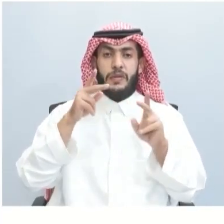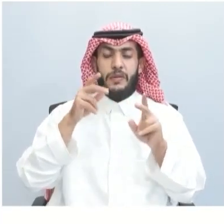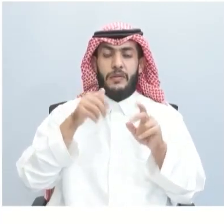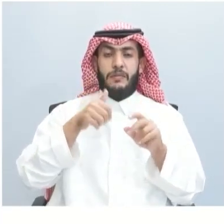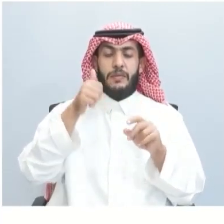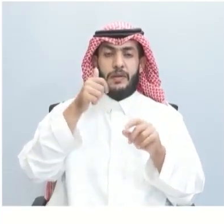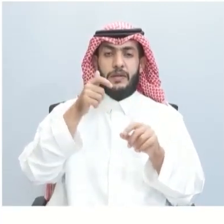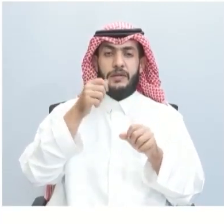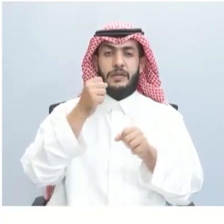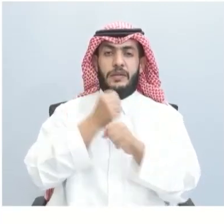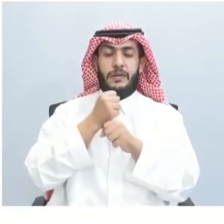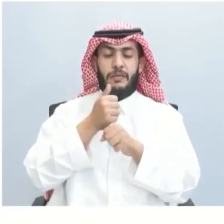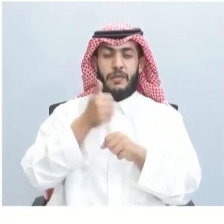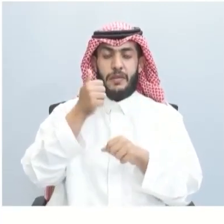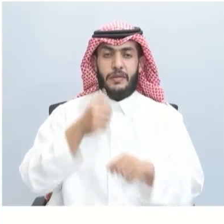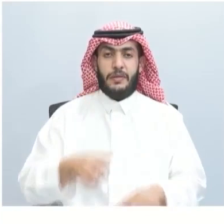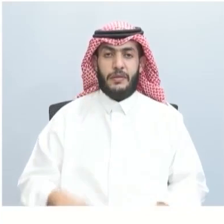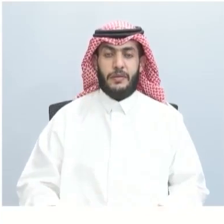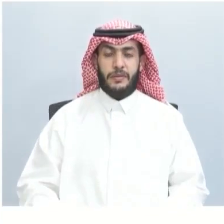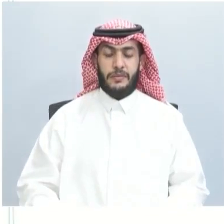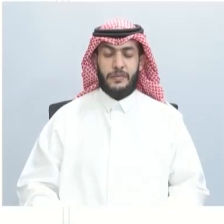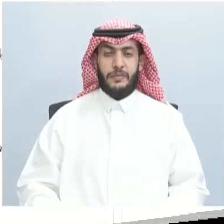يجب على متصفحك الذهاب اليها